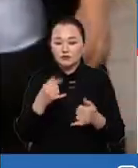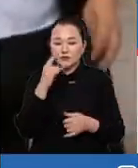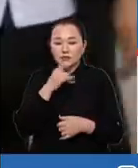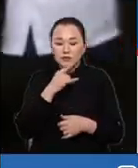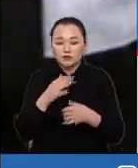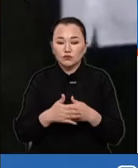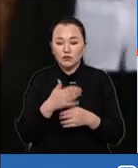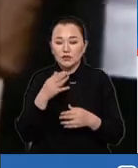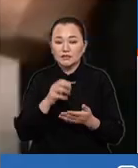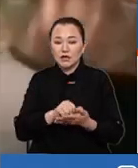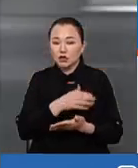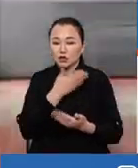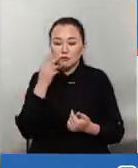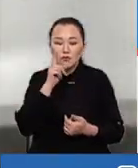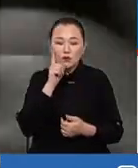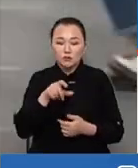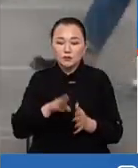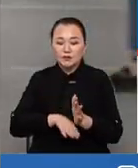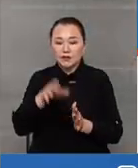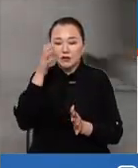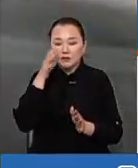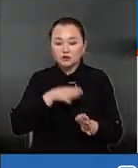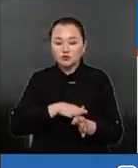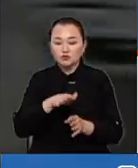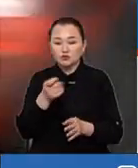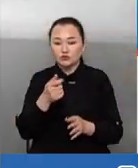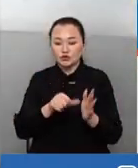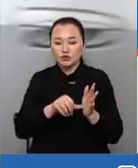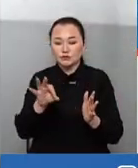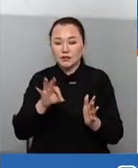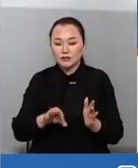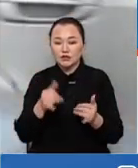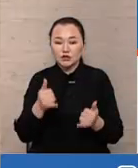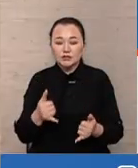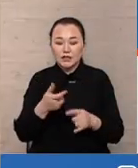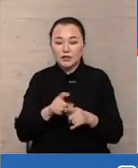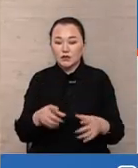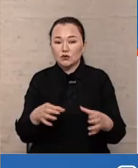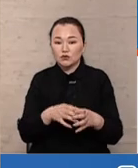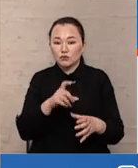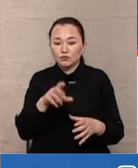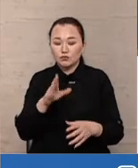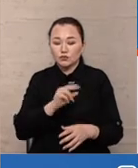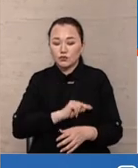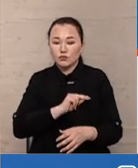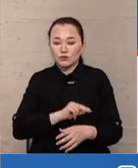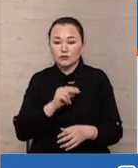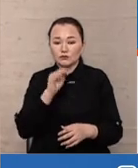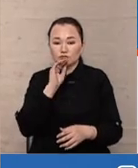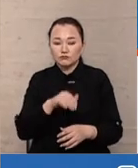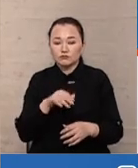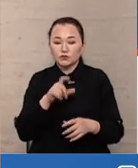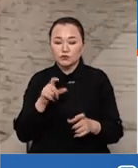Казахстане доля незанятых молодых людей без образования составляет чуть больше 6%. Теперь с этой категорией людей будут работать квалифицированные